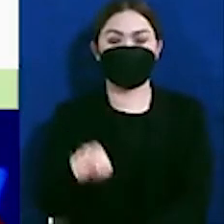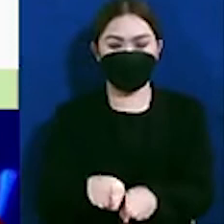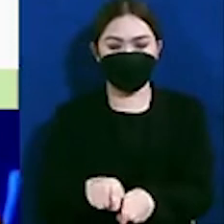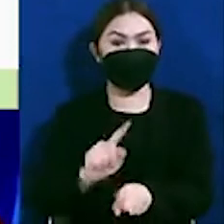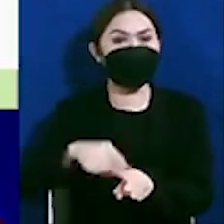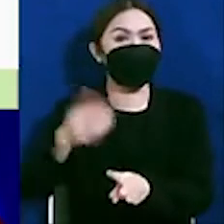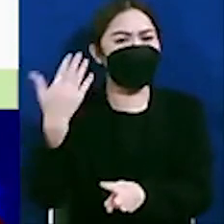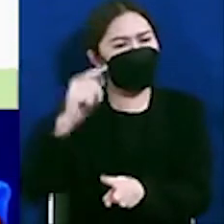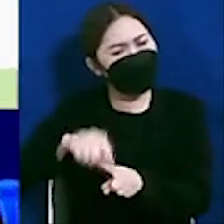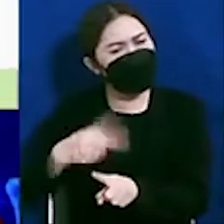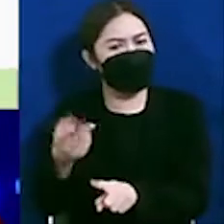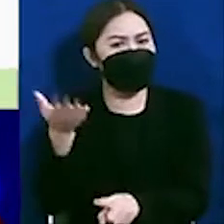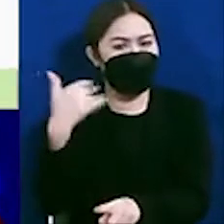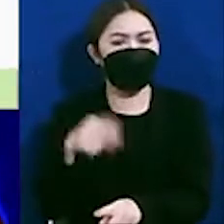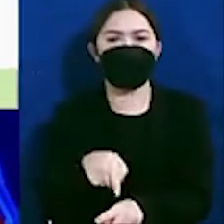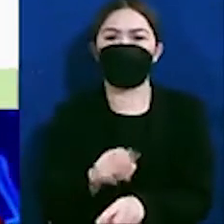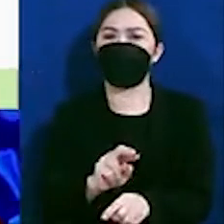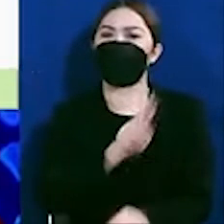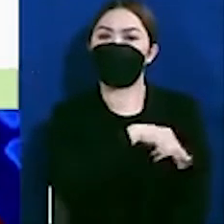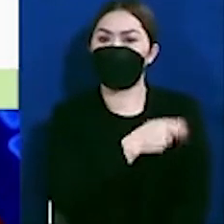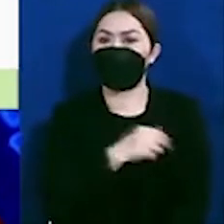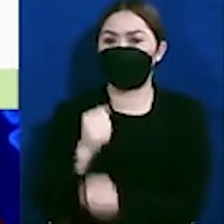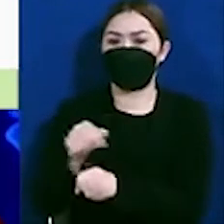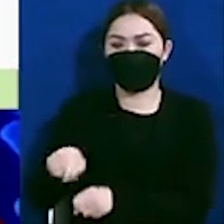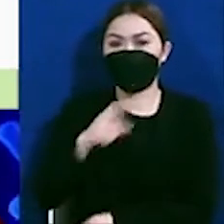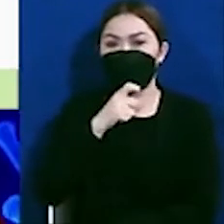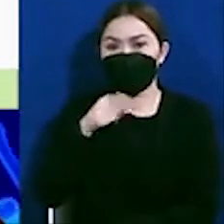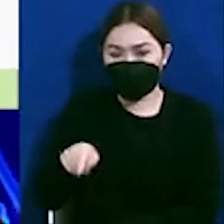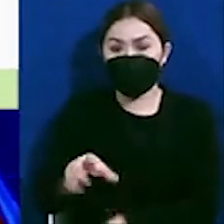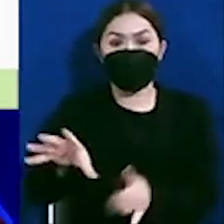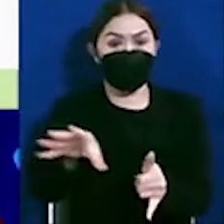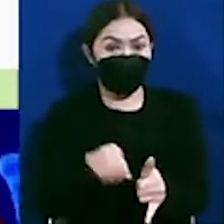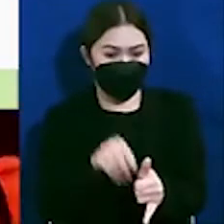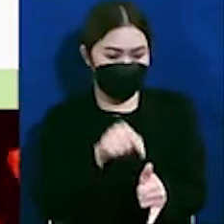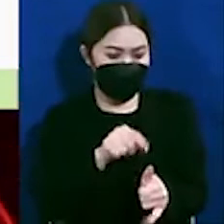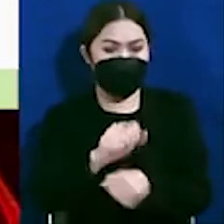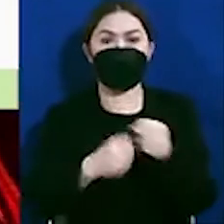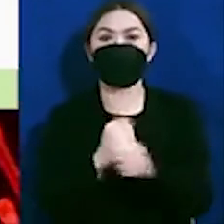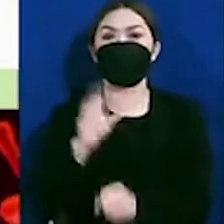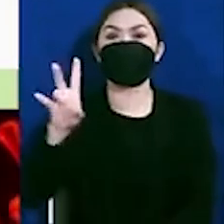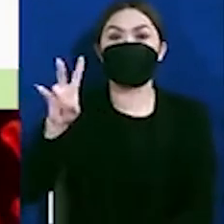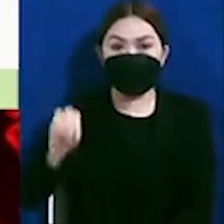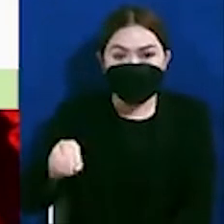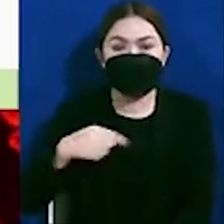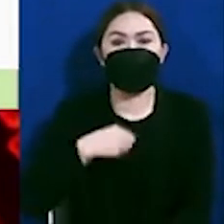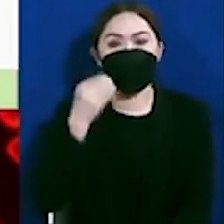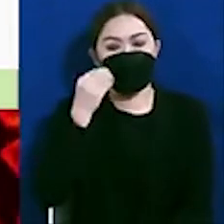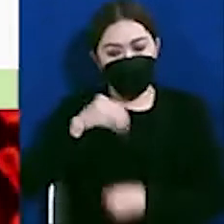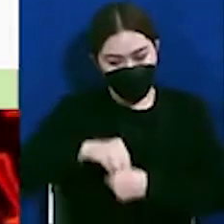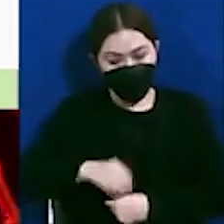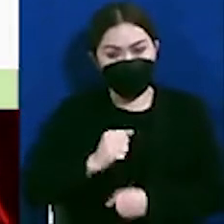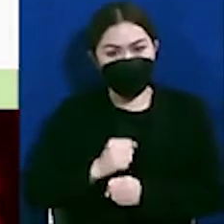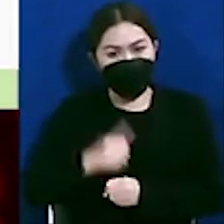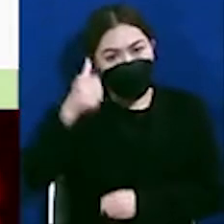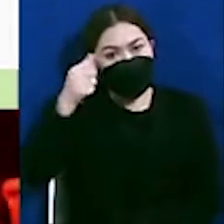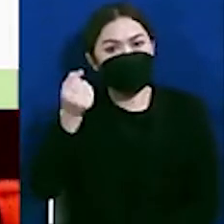ที่แล้วสักเดือนสองเดือนที่แล้วนะครับมีผู้จะเชื่ออะไรหนึ่งครับอายุ 70ปีสามารถทำโฮมไอโซเลชั่นจน